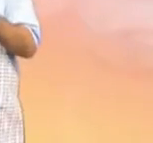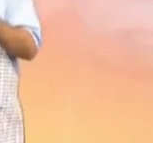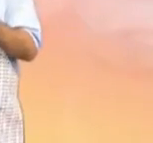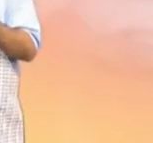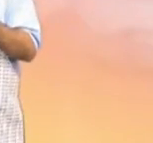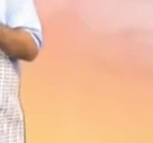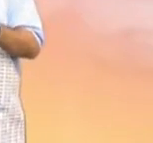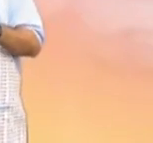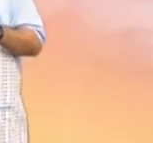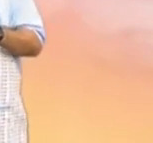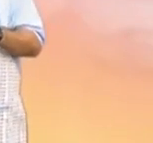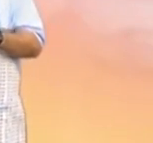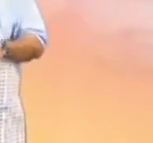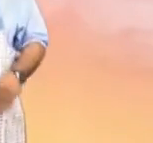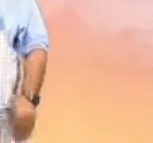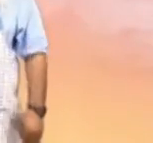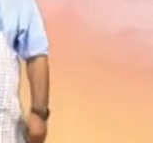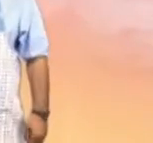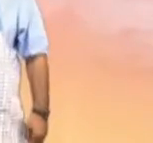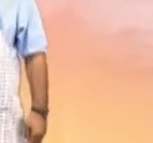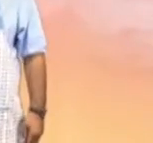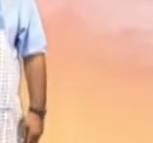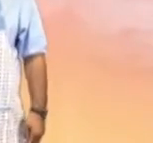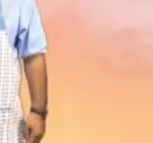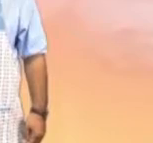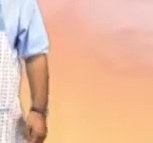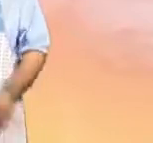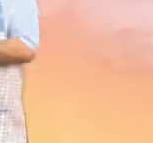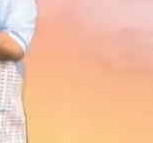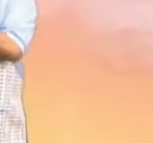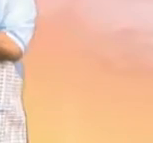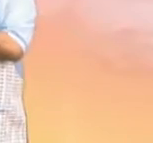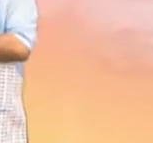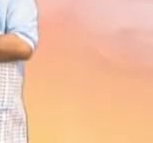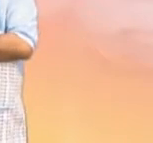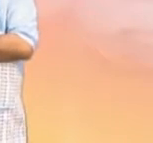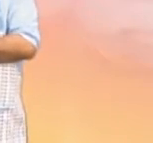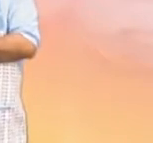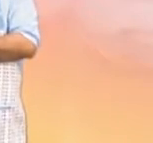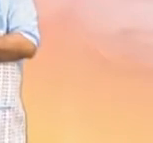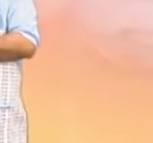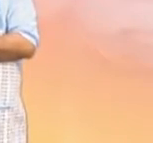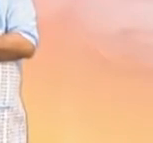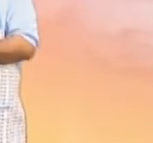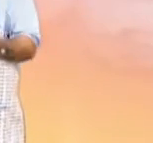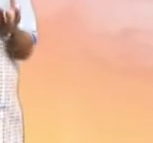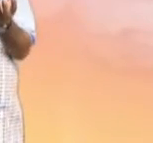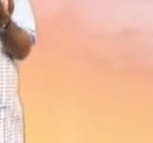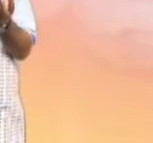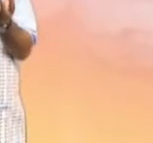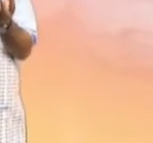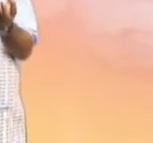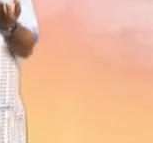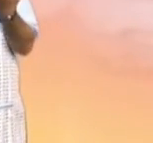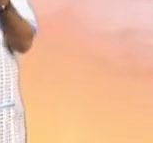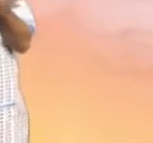หลังจากได้ชมการทำห่อหมกบัวหลวงกันไปแล้วนะครับนอกเหนือจากประโยชน์ของกุ้งและปลาแล้วยัง